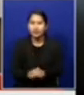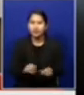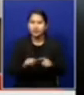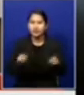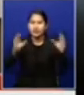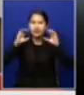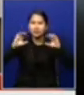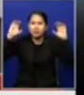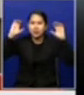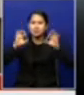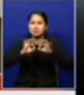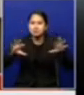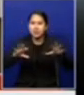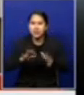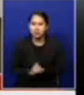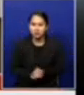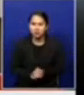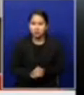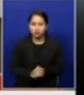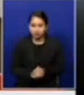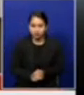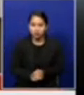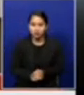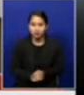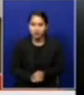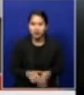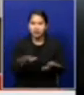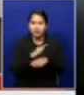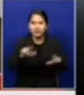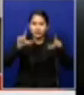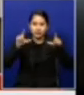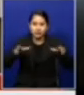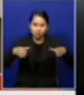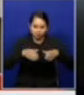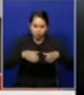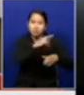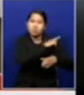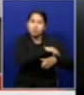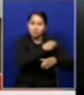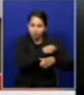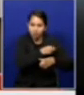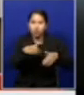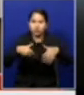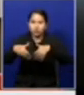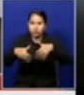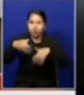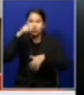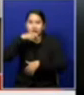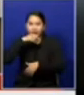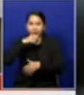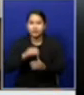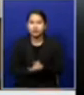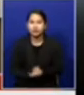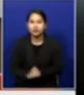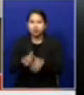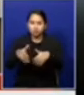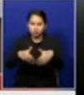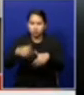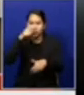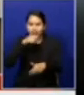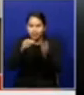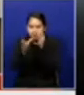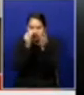ครับมันเป็นผลงานของกลุ่มนี้กับเป็นผลงานของพี่น้องประชาชนคนไทยคนไทยเรานี่เรียนรู้